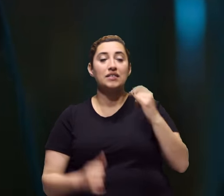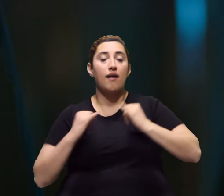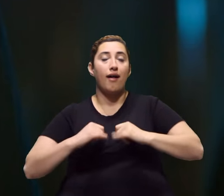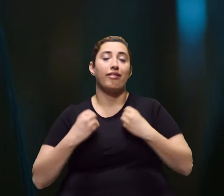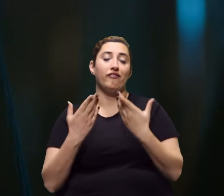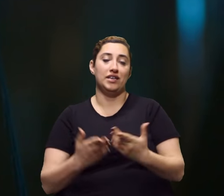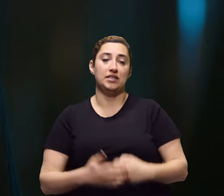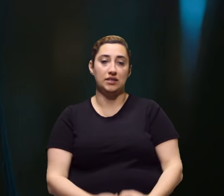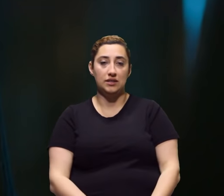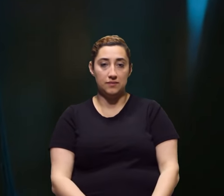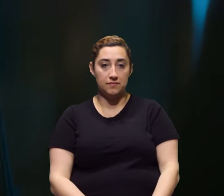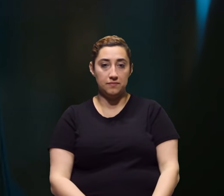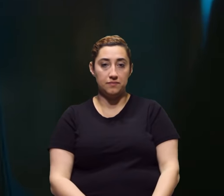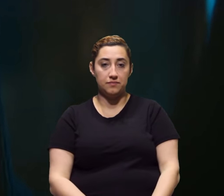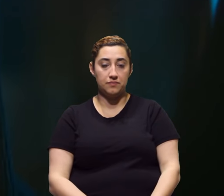açar.